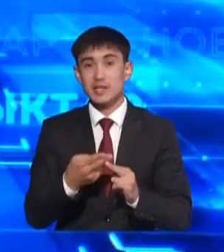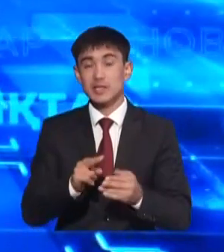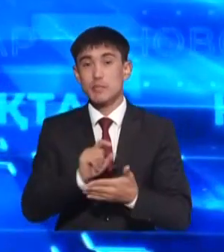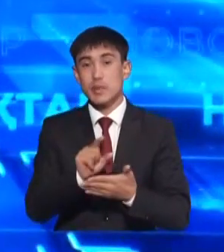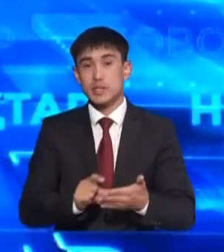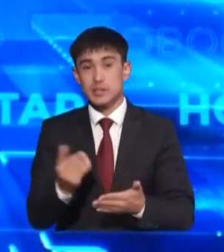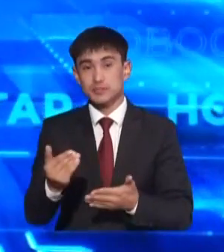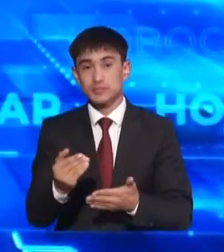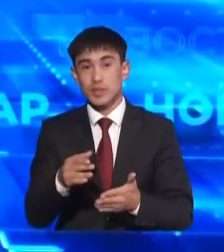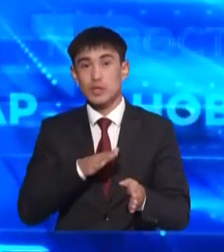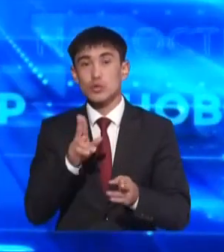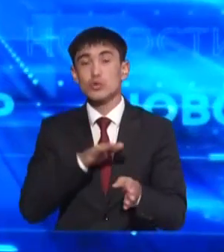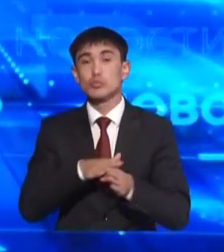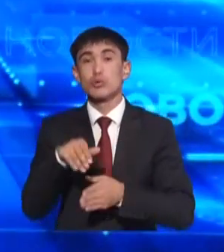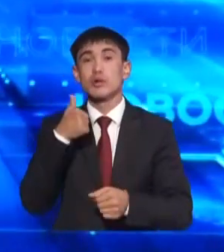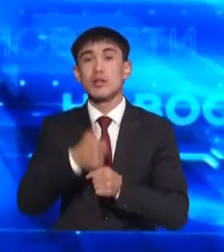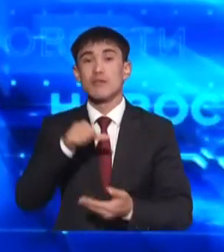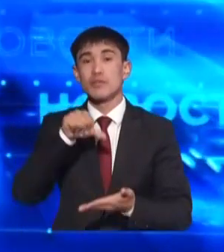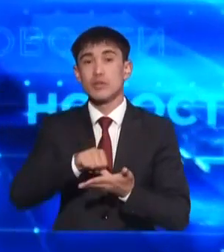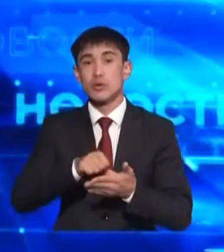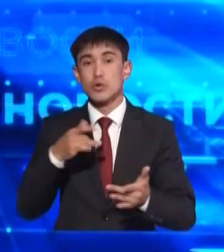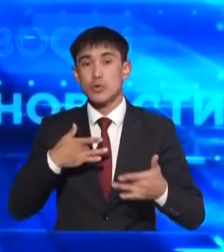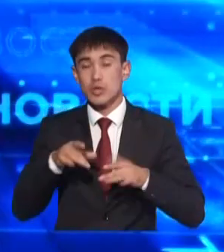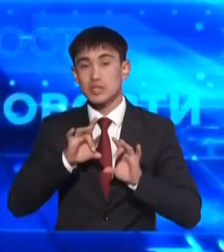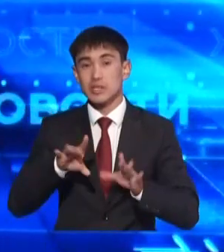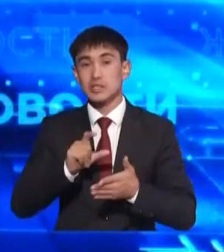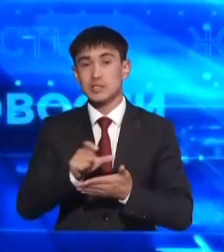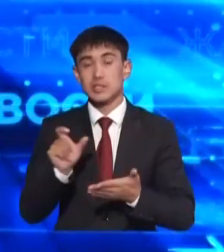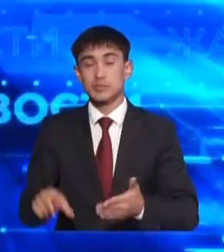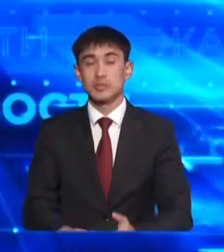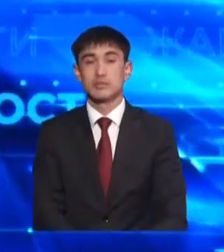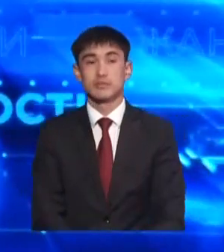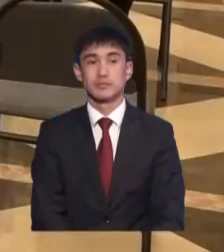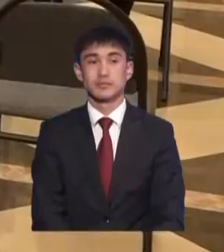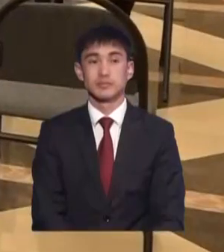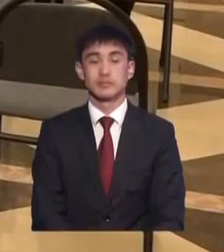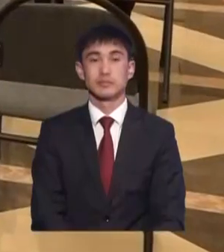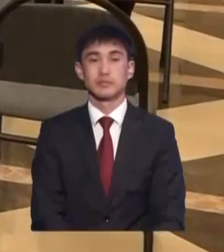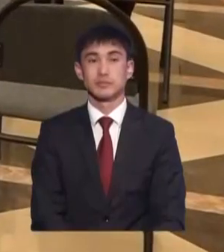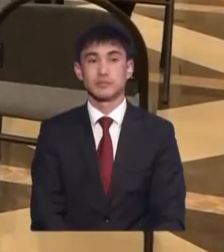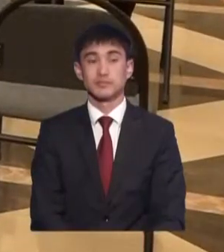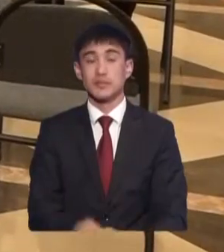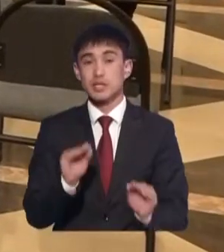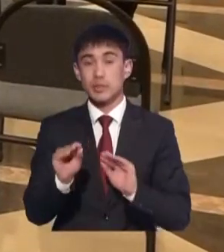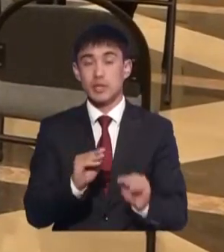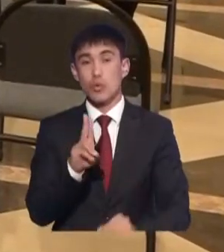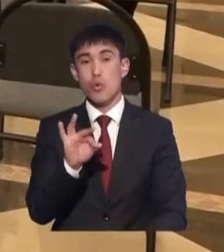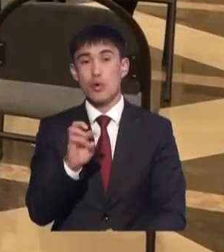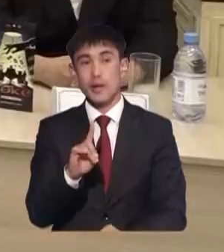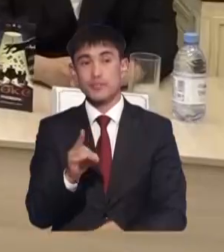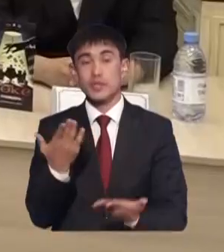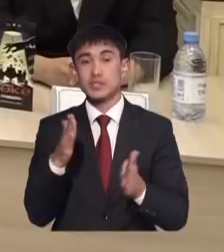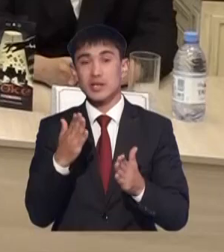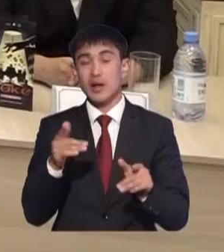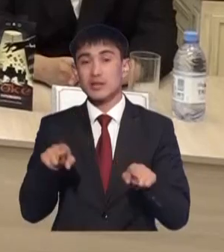сценарий этой пьесы и кто исполнил главные роли, расскажет наш корреспондент. Спектакль «Коке» словно